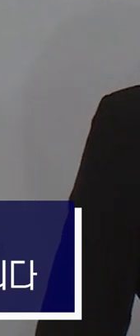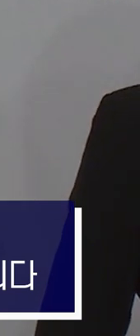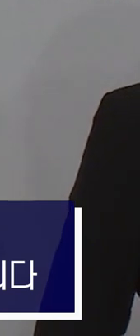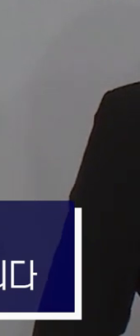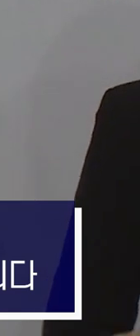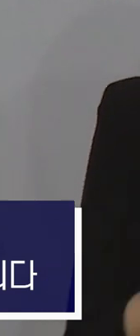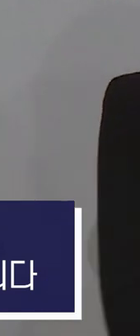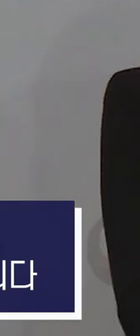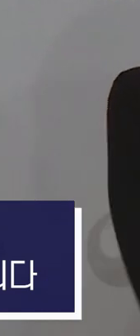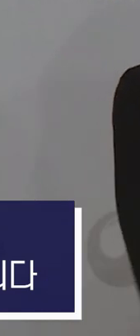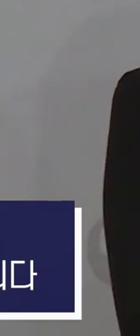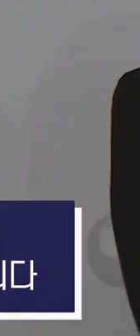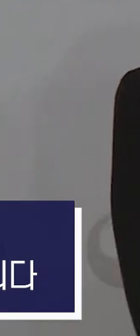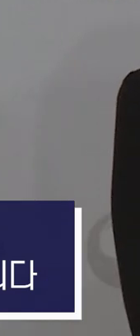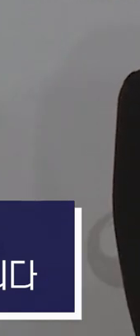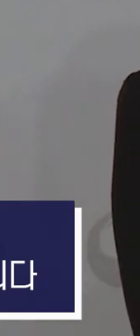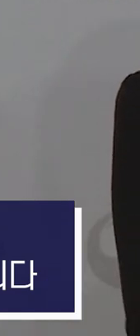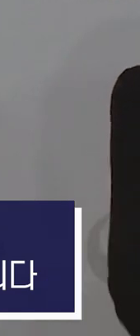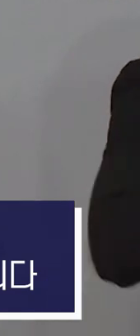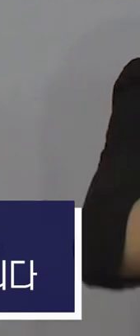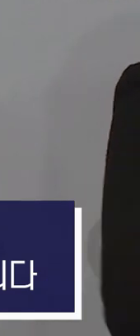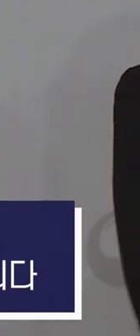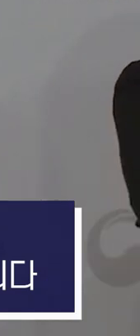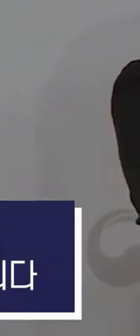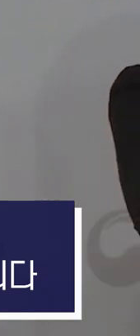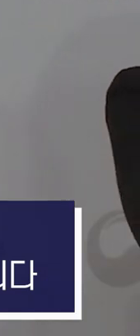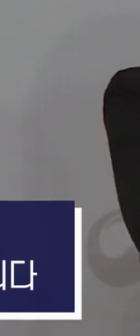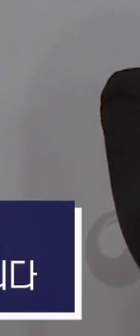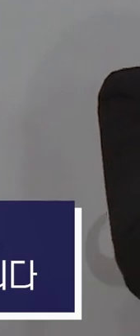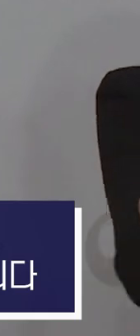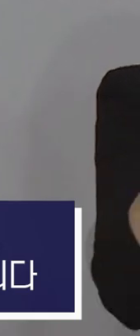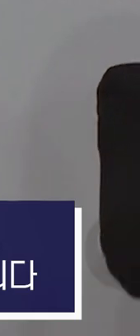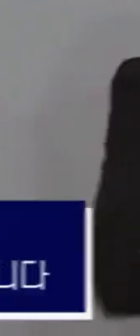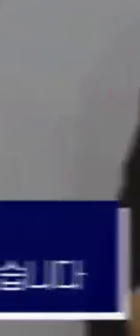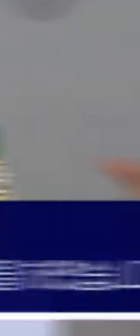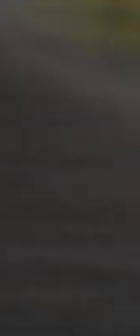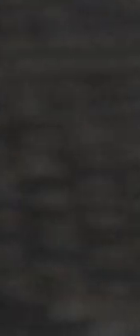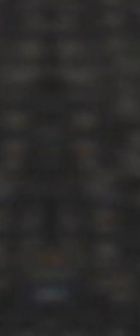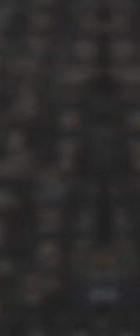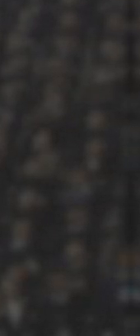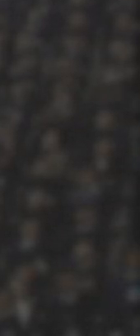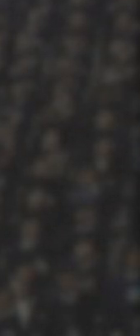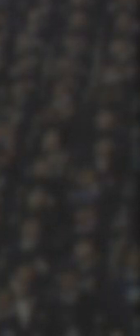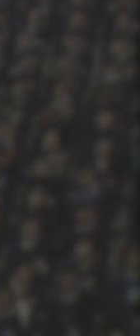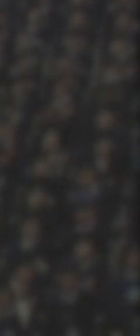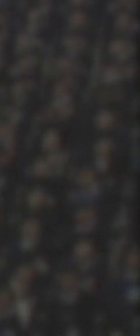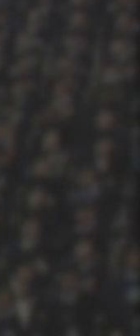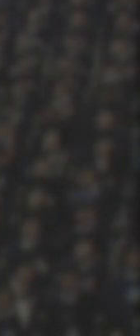방역대책본부 측으로 명단을 제출토록 다시 요청을 하였습니다.